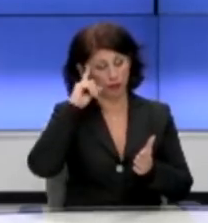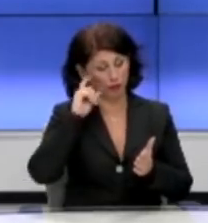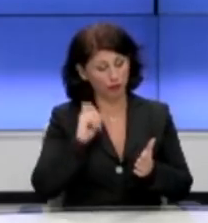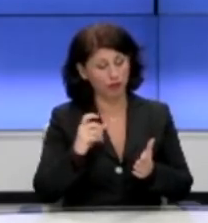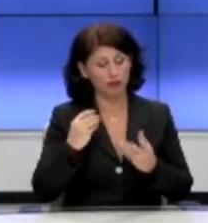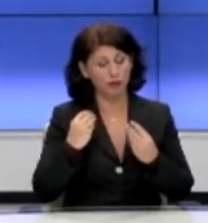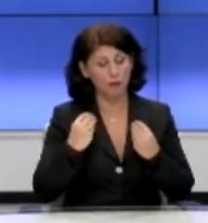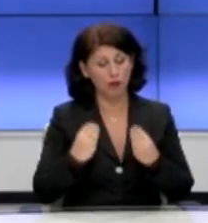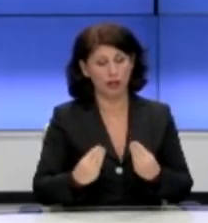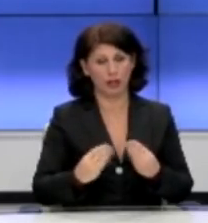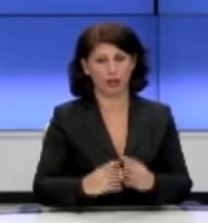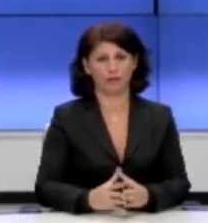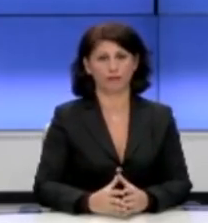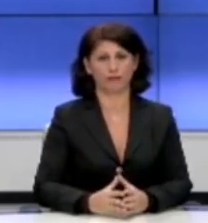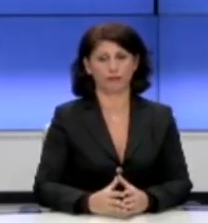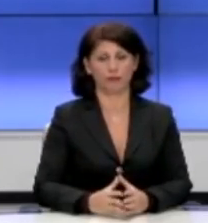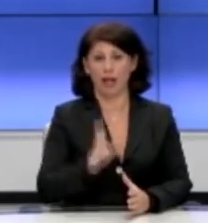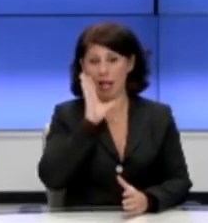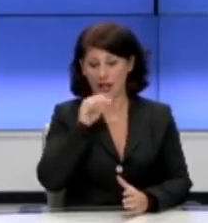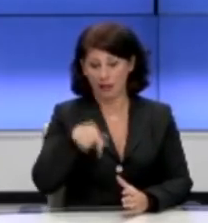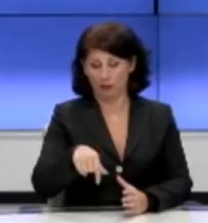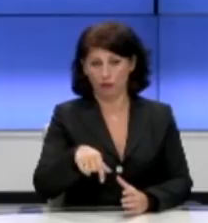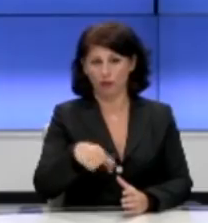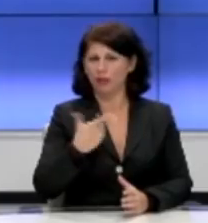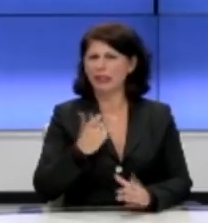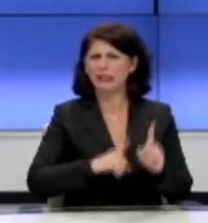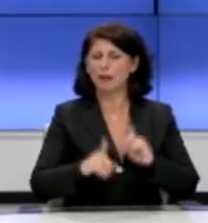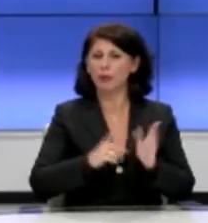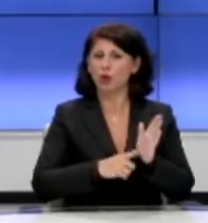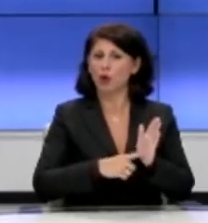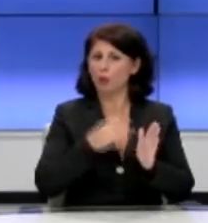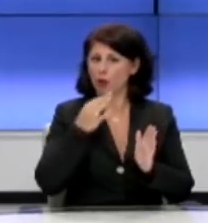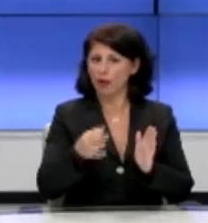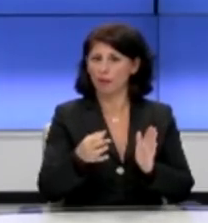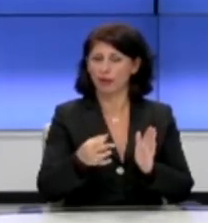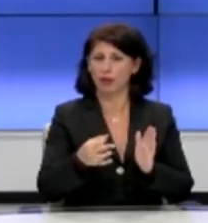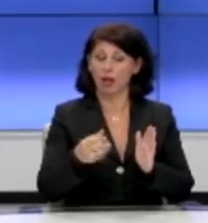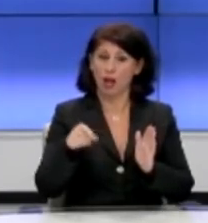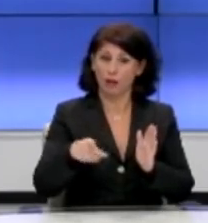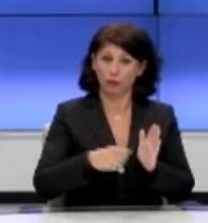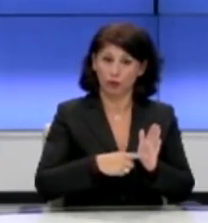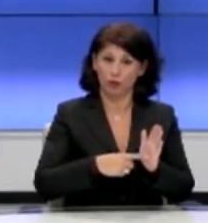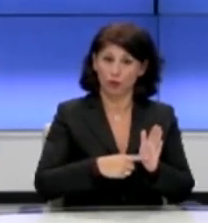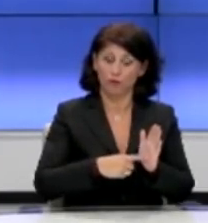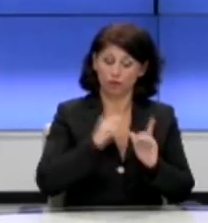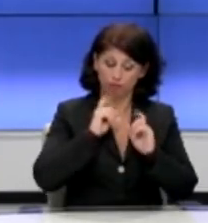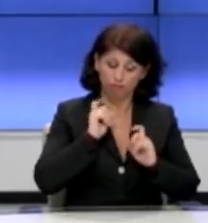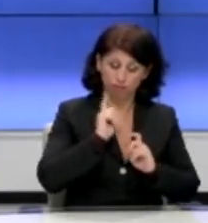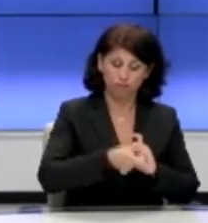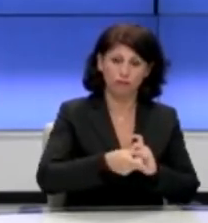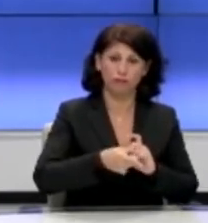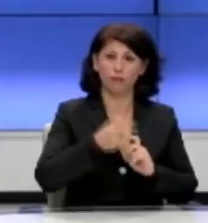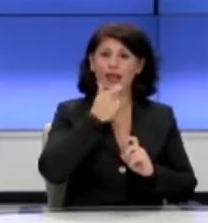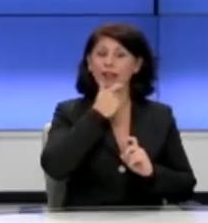ξέρετε πάρα πολύ καλά. Και αλήθεια εδώ που τα λέμε, για ποιο νόμο μιλάμε? Το νόμο αυτόν που σας επέβαλε